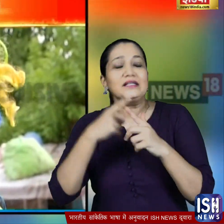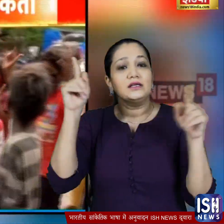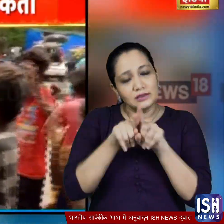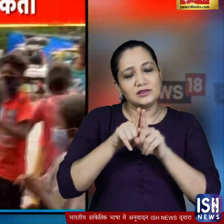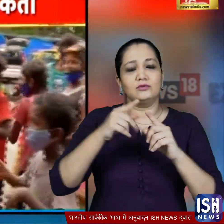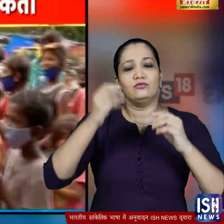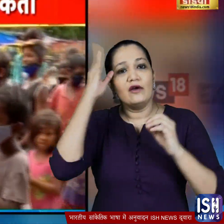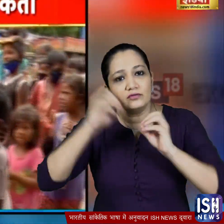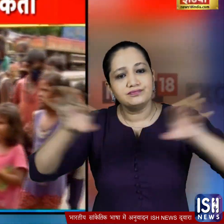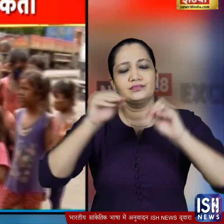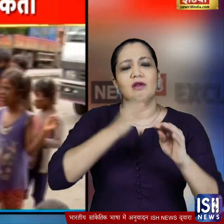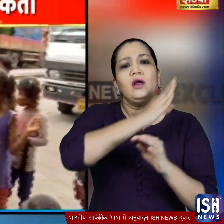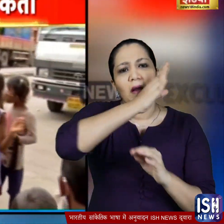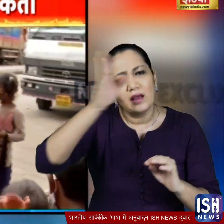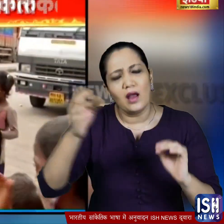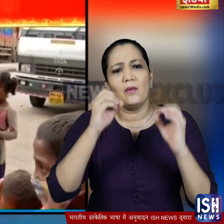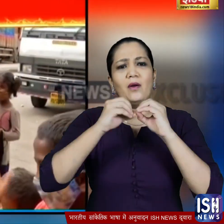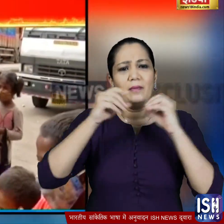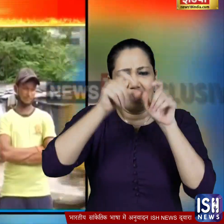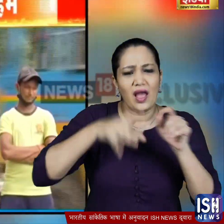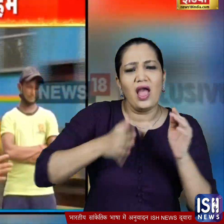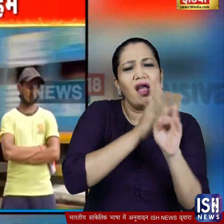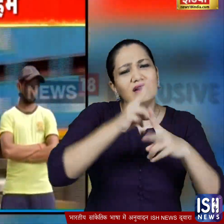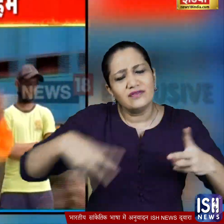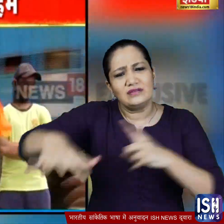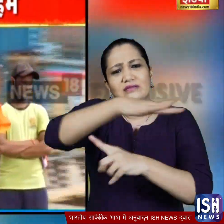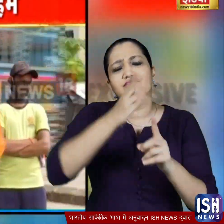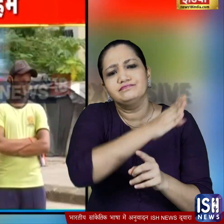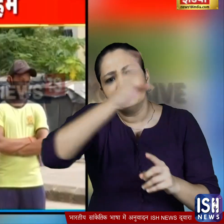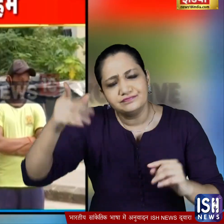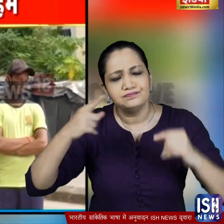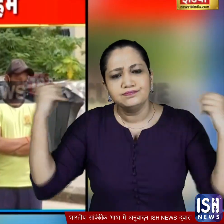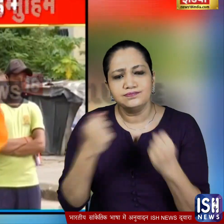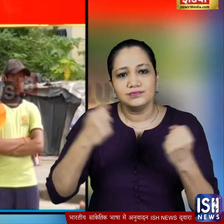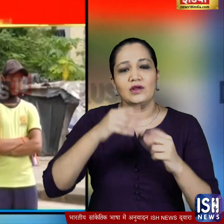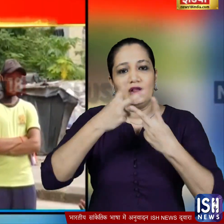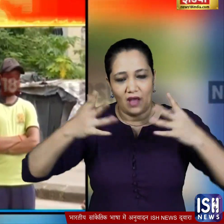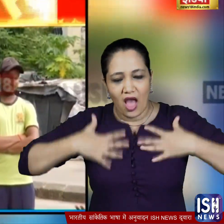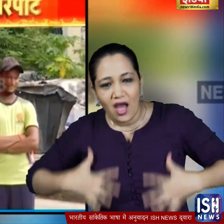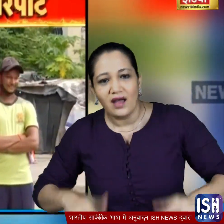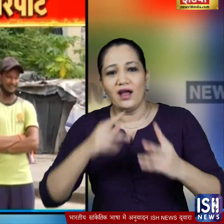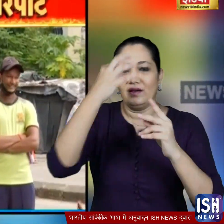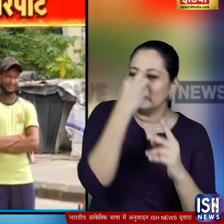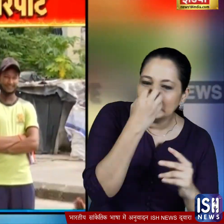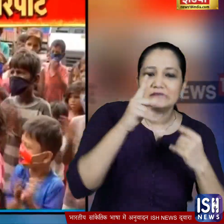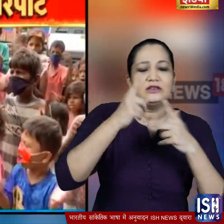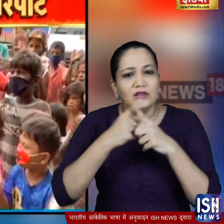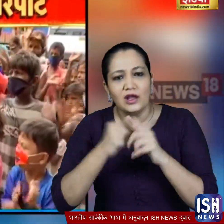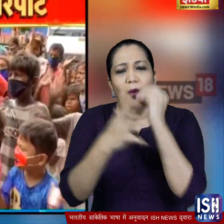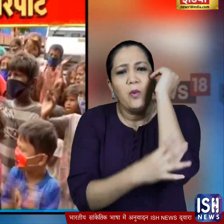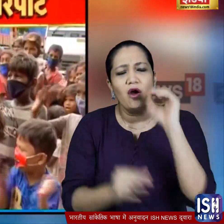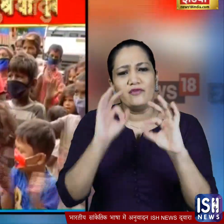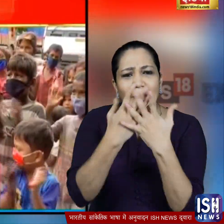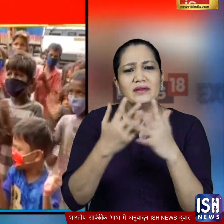शुरुआत की। वो शहर के अलग अलग इलाकों में घूमकर बच्चों को जागरूक करने के काम में जुटे हैं। रंग बिरंगे लिबास और जोकर के गेटअप में उन्होंने गरीब परिवारों